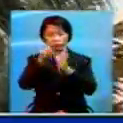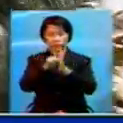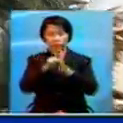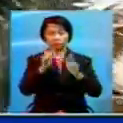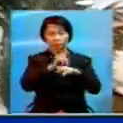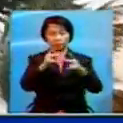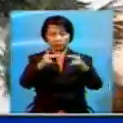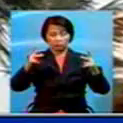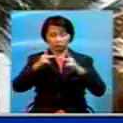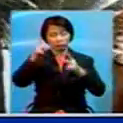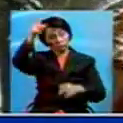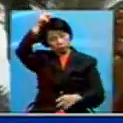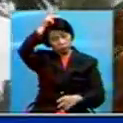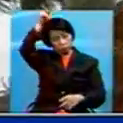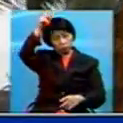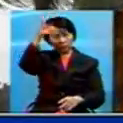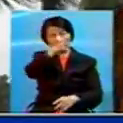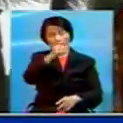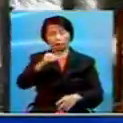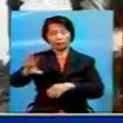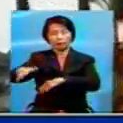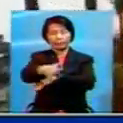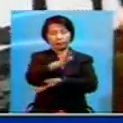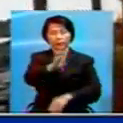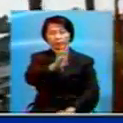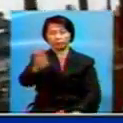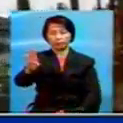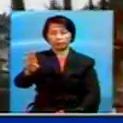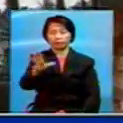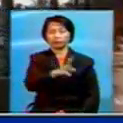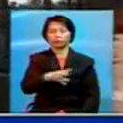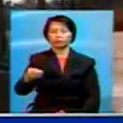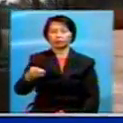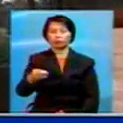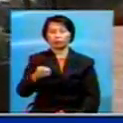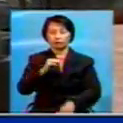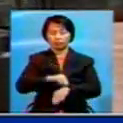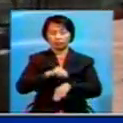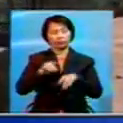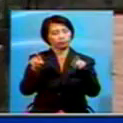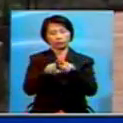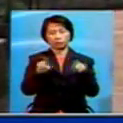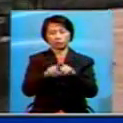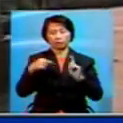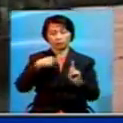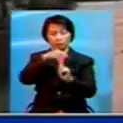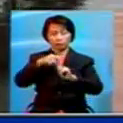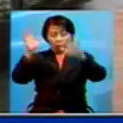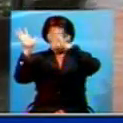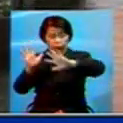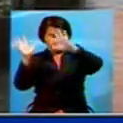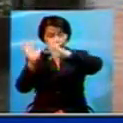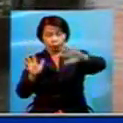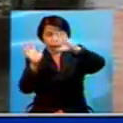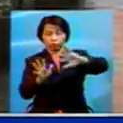kawasan kudat dan juga pantai barat dan pada masa yang sama apabila tawafan